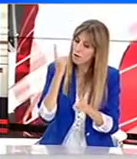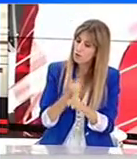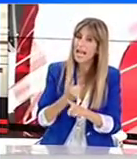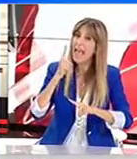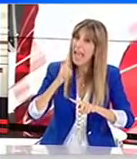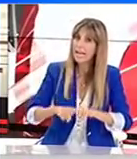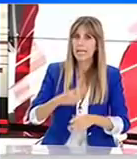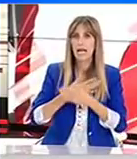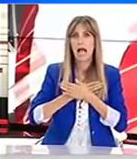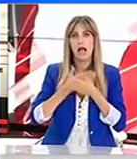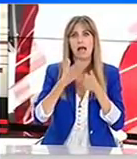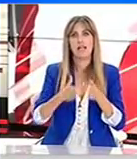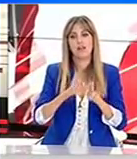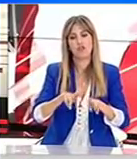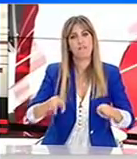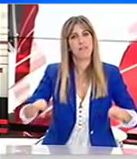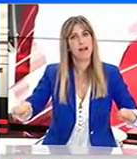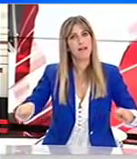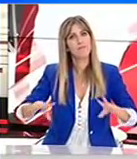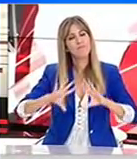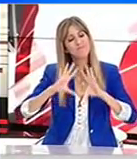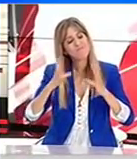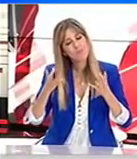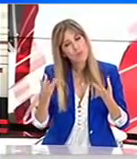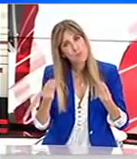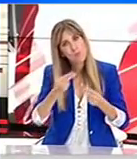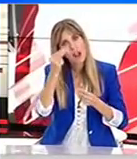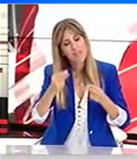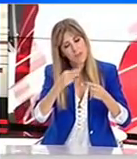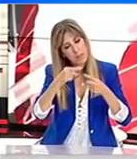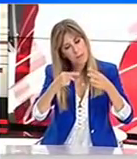και βεβαίως πολύ κρίσιμο θέμα είναι το θέμα της,